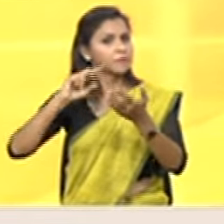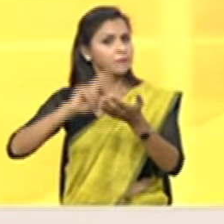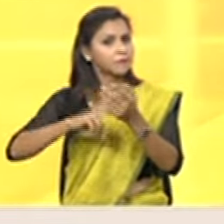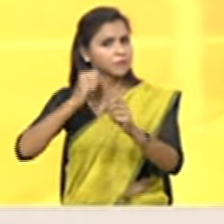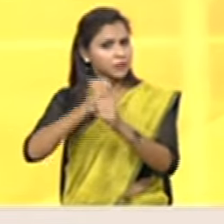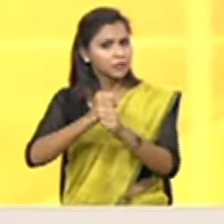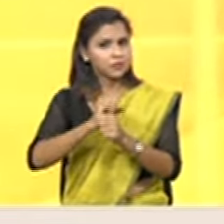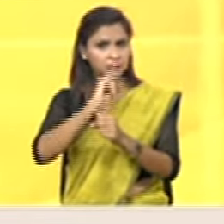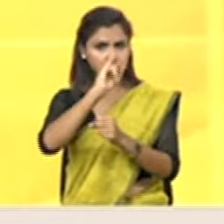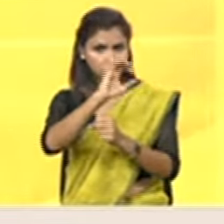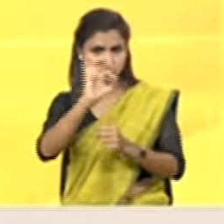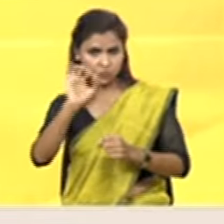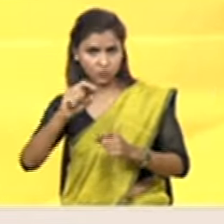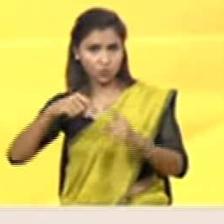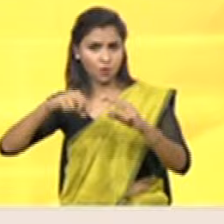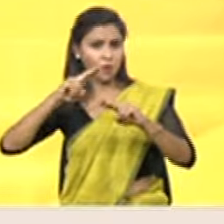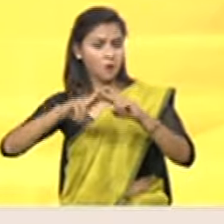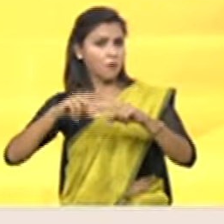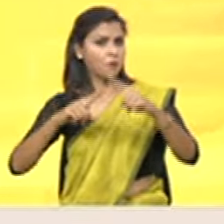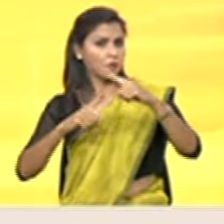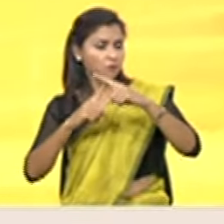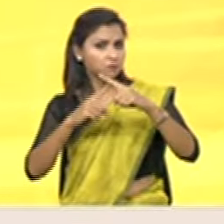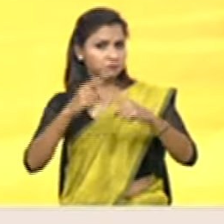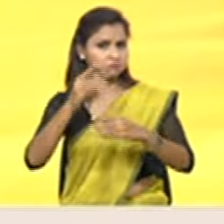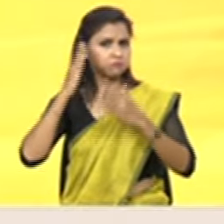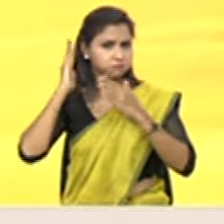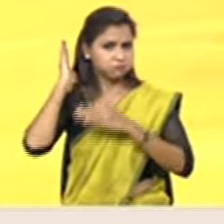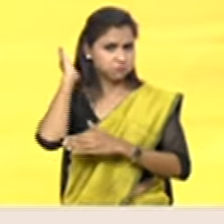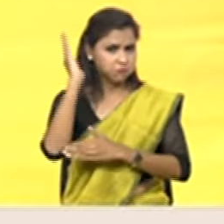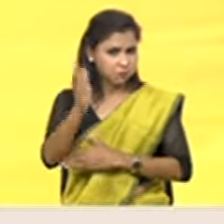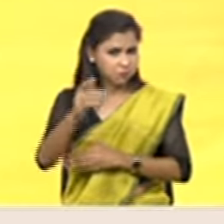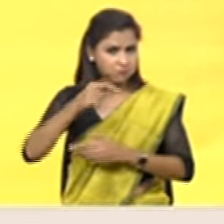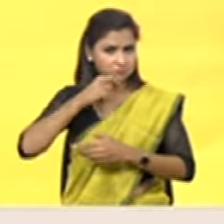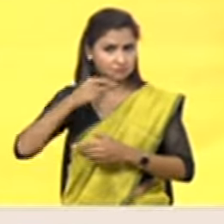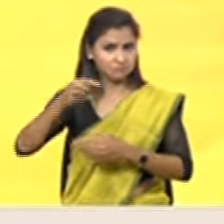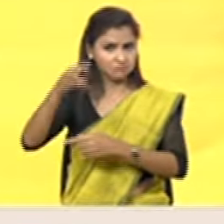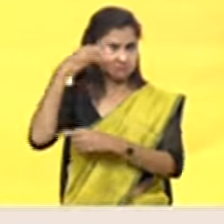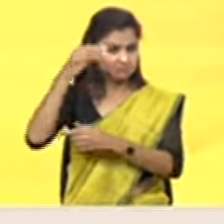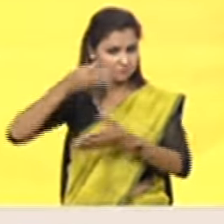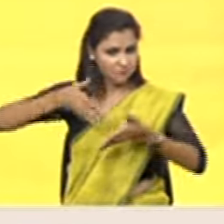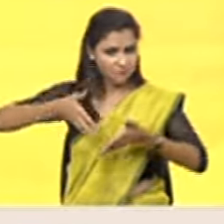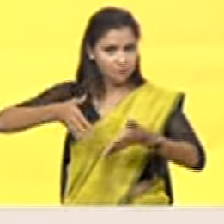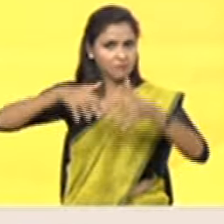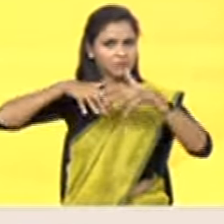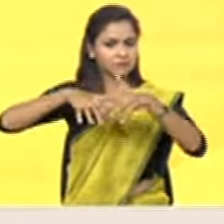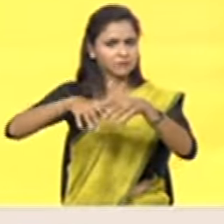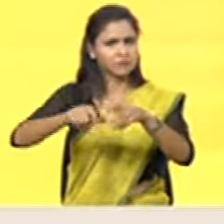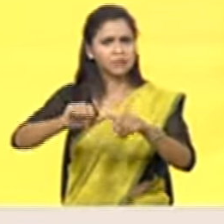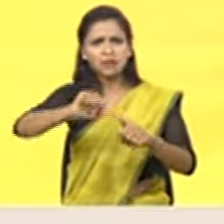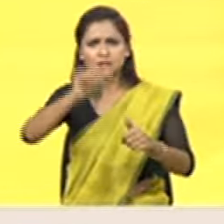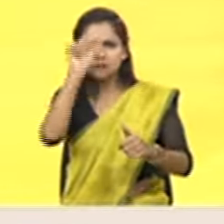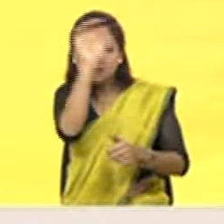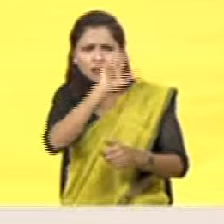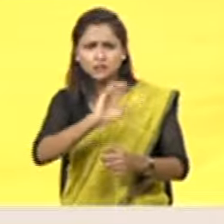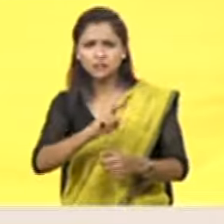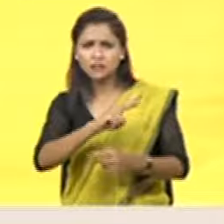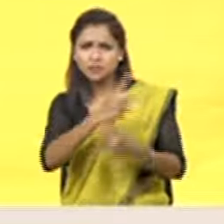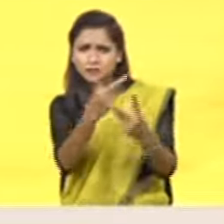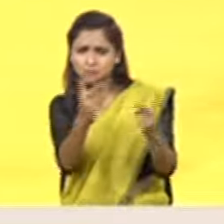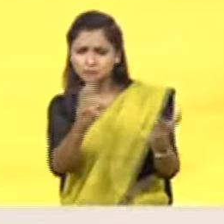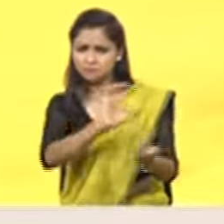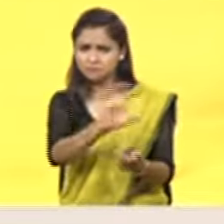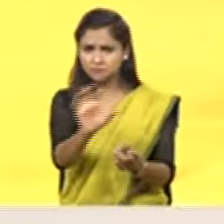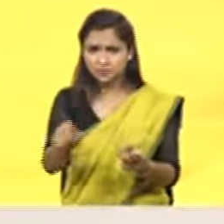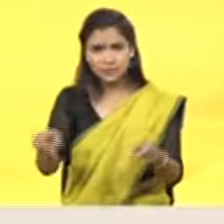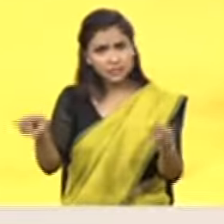600 फीट लंबे तिरंगे के साथ यात्रा निकाली गई देश के अन्य राज्यों में भी इसी